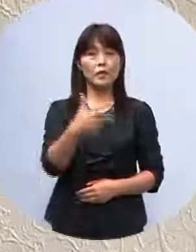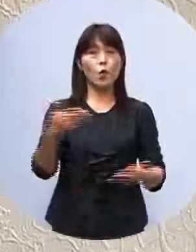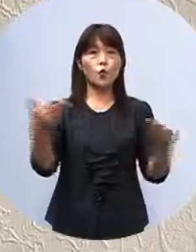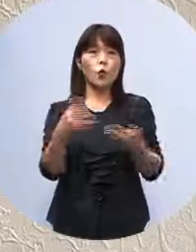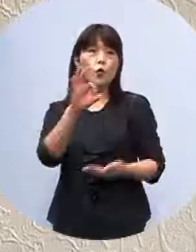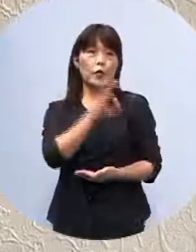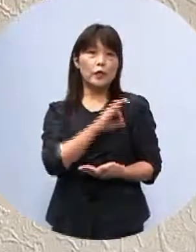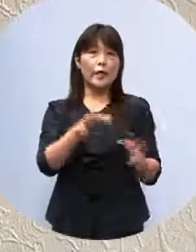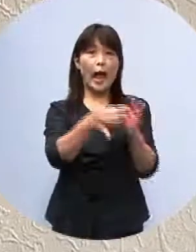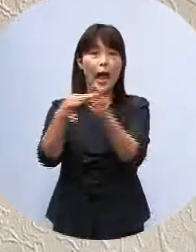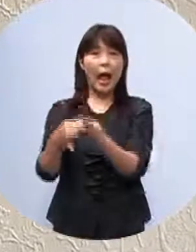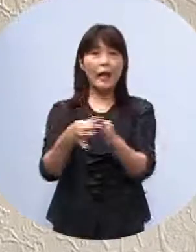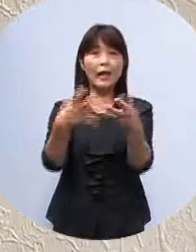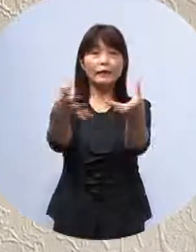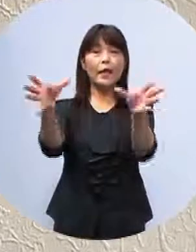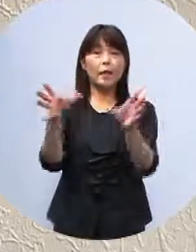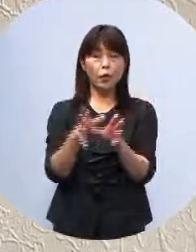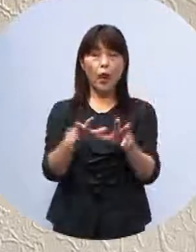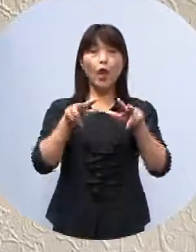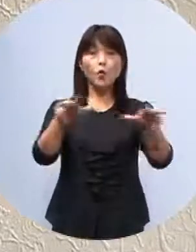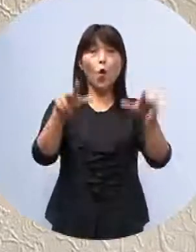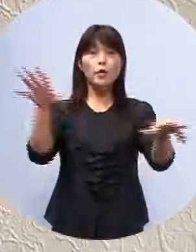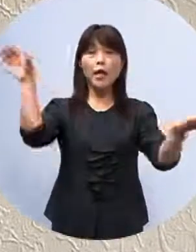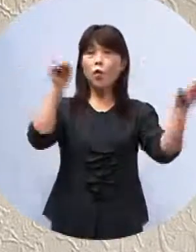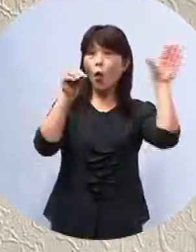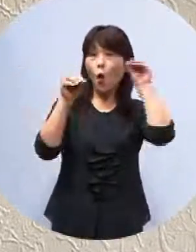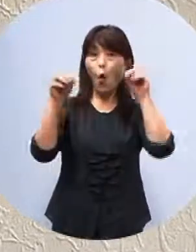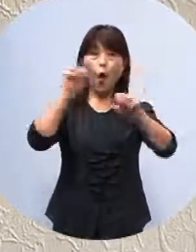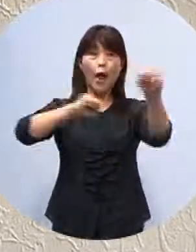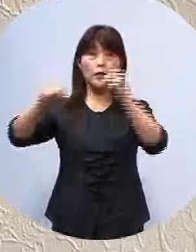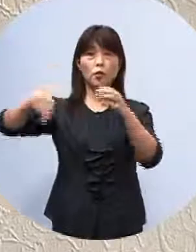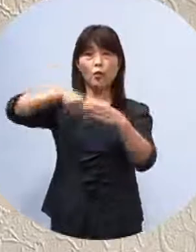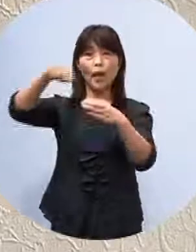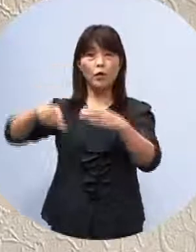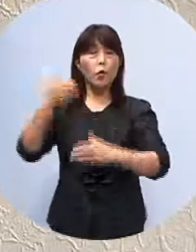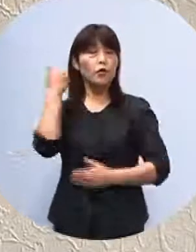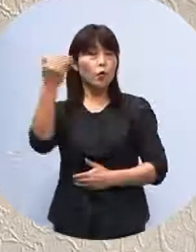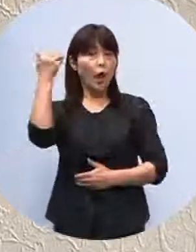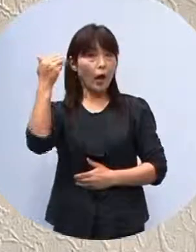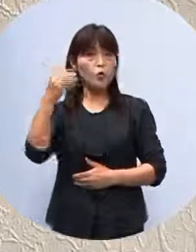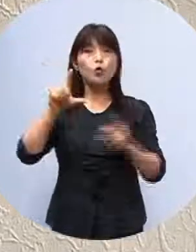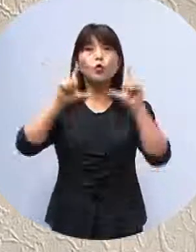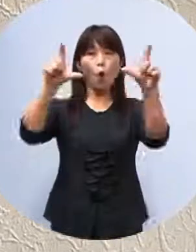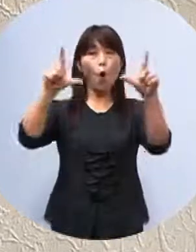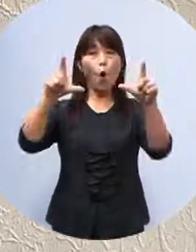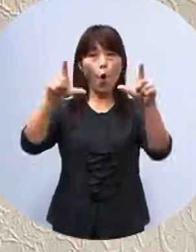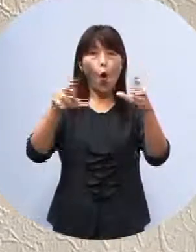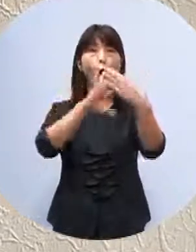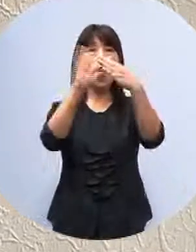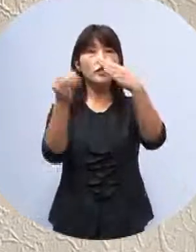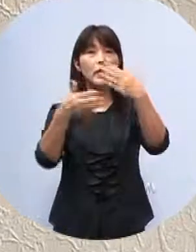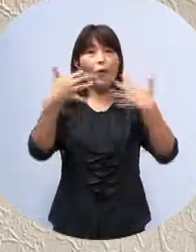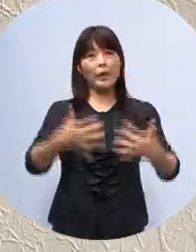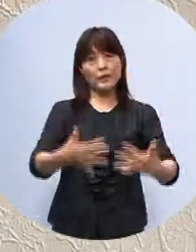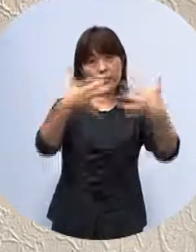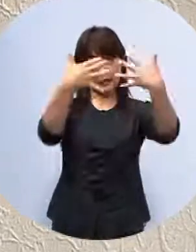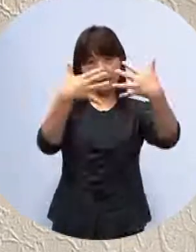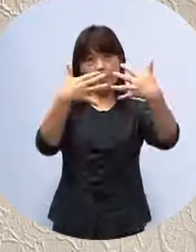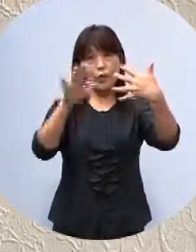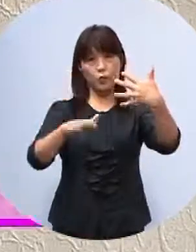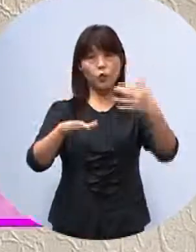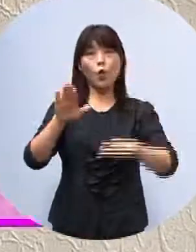市の職員や関連団体の方から行政情報や活動内容について伺う広報藤沢 TV のコーナーです